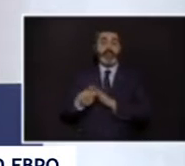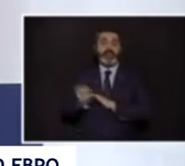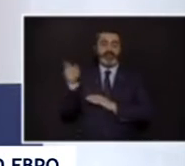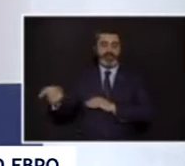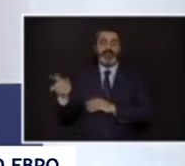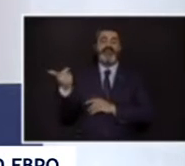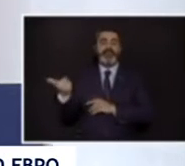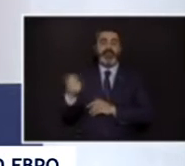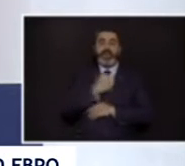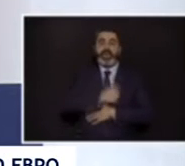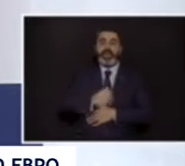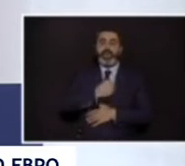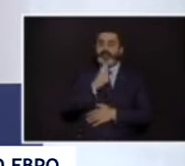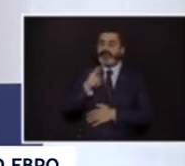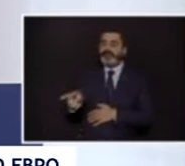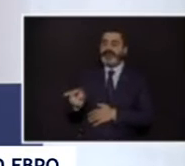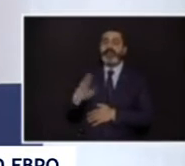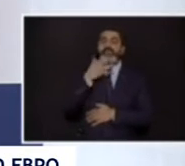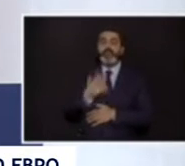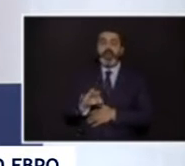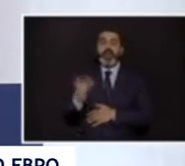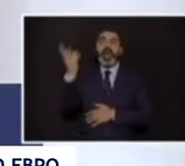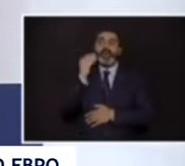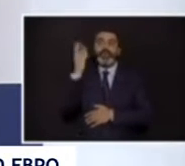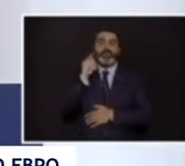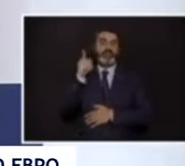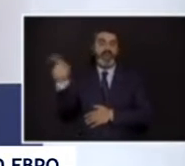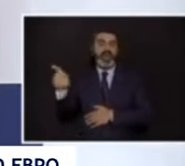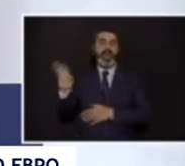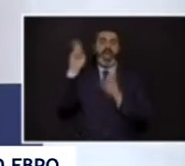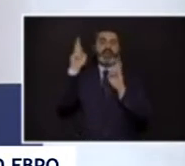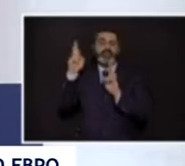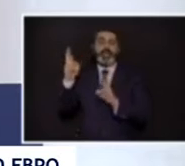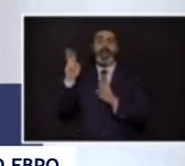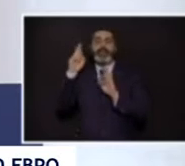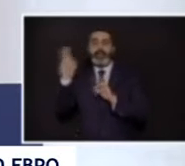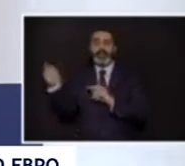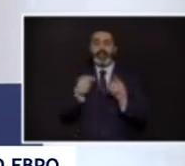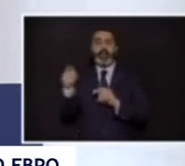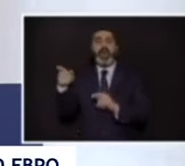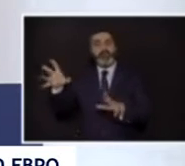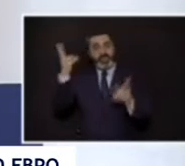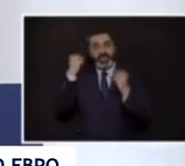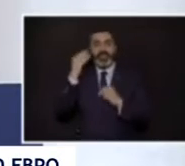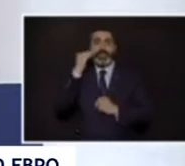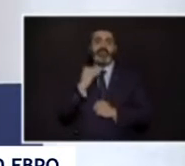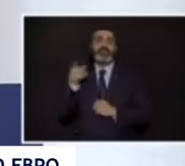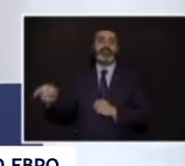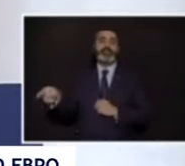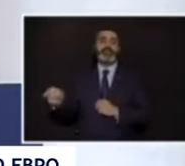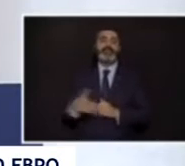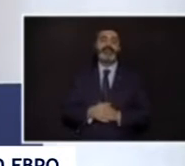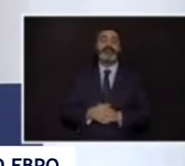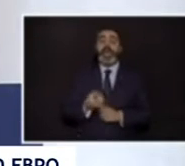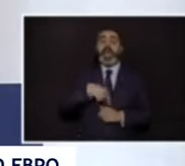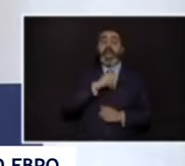των ψεύτικων υποσχέσεων και βρέθηκαν σε αυτή την κατάσταση. Βρισκόμαστε εδώ σήμερα για να στείλουμε ένα πολύ σαφές μήνυμα, να δηλώσουμε την